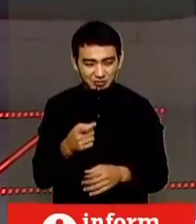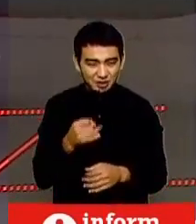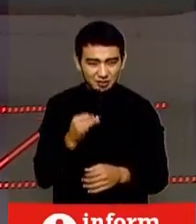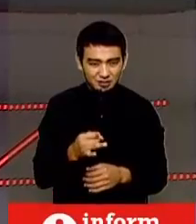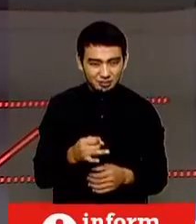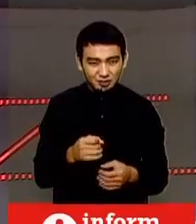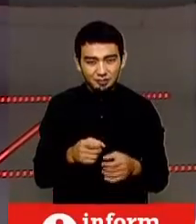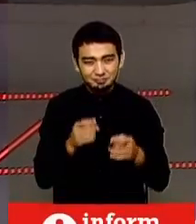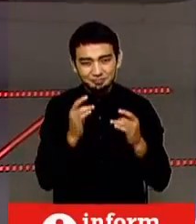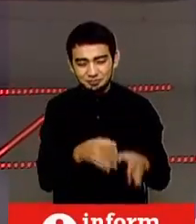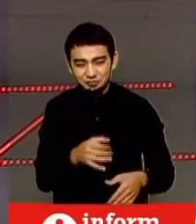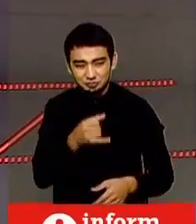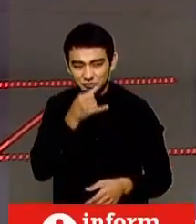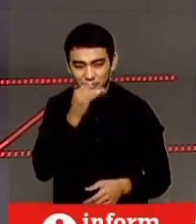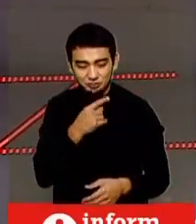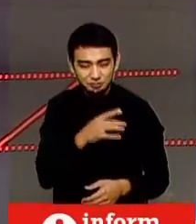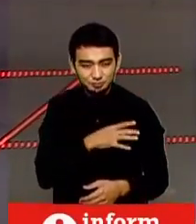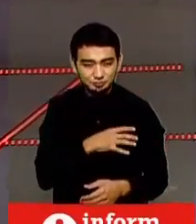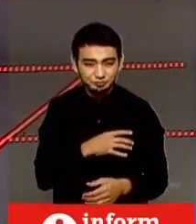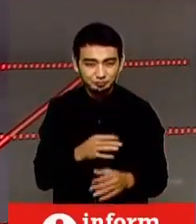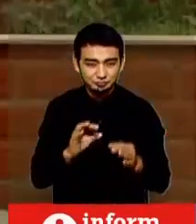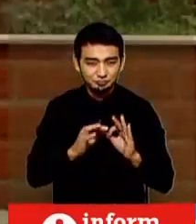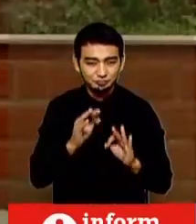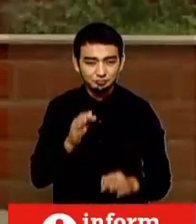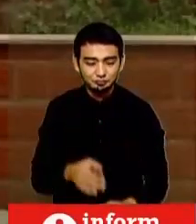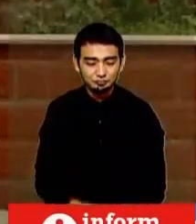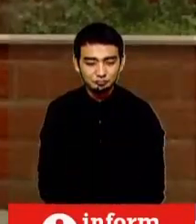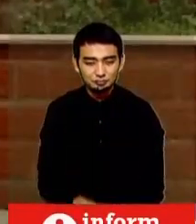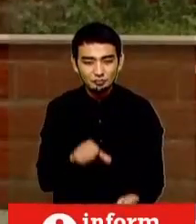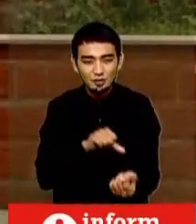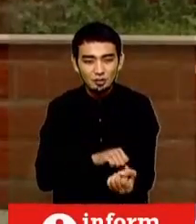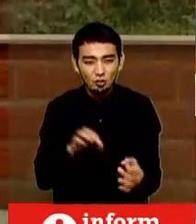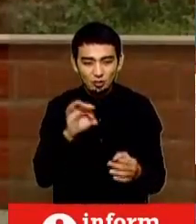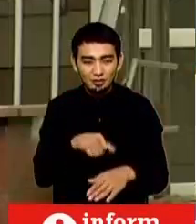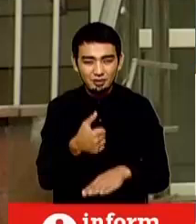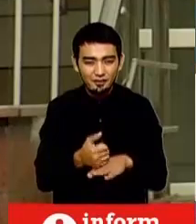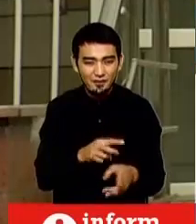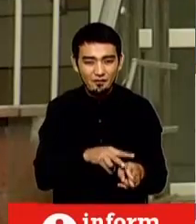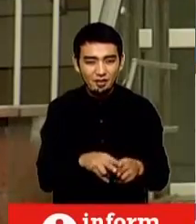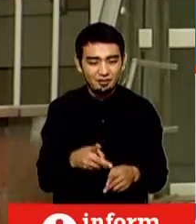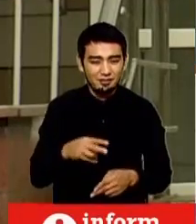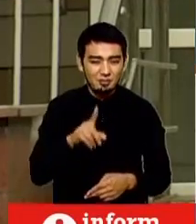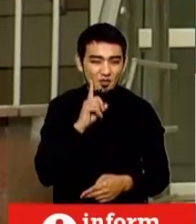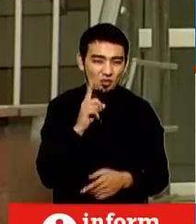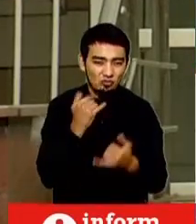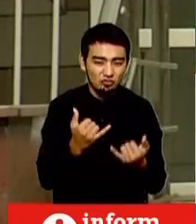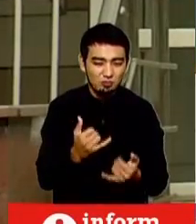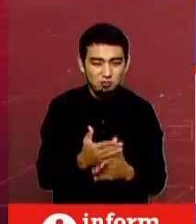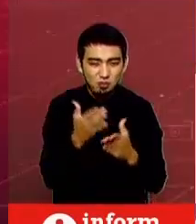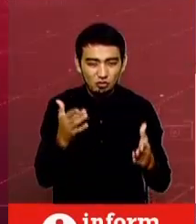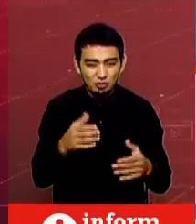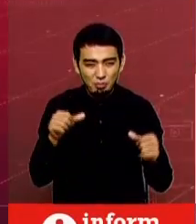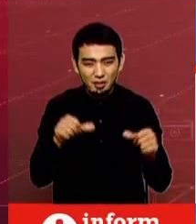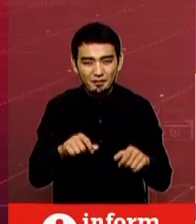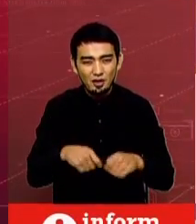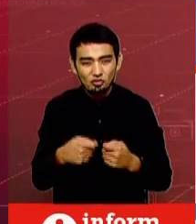недуга почти невозможно. Еламан Раимбеков с подробностями. Наркотики стали главной угрозой для молодого поколения. Больше всего